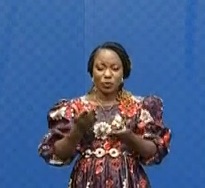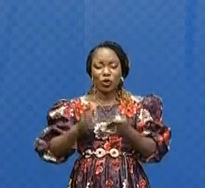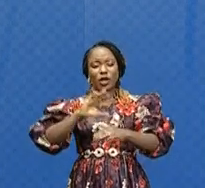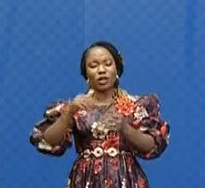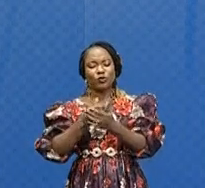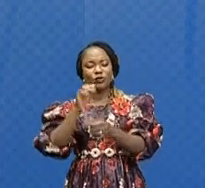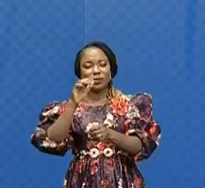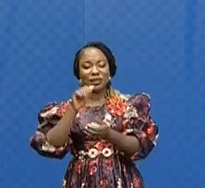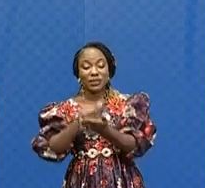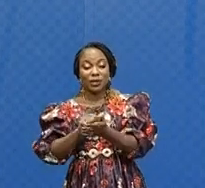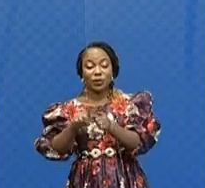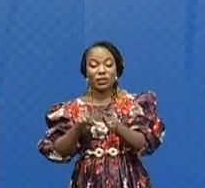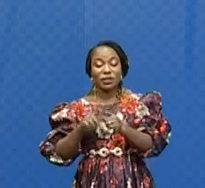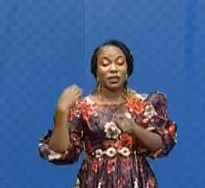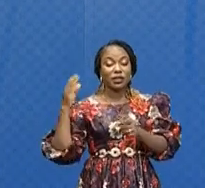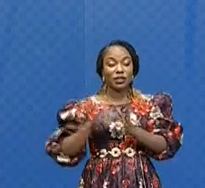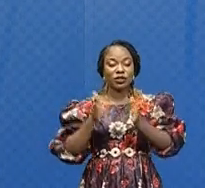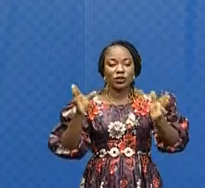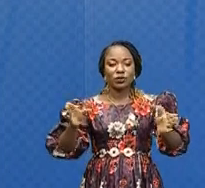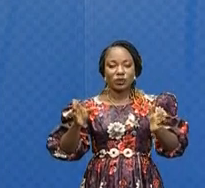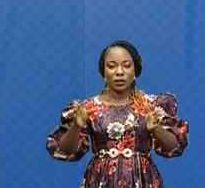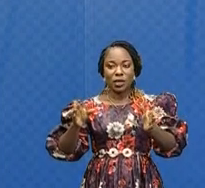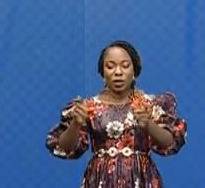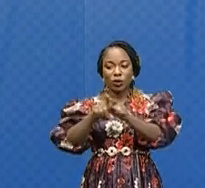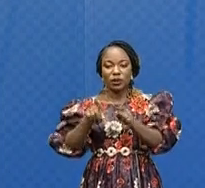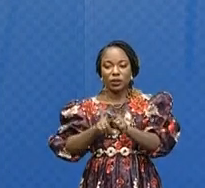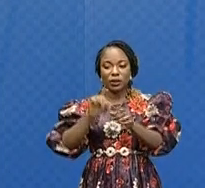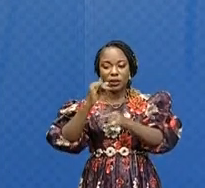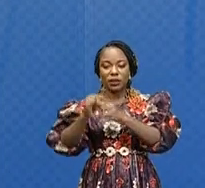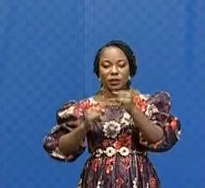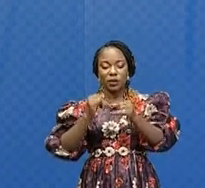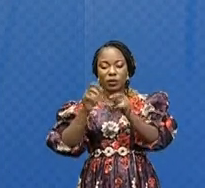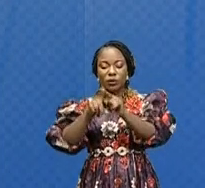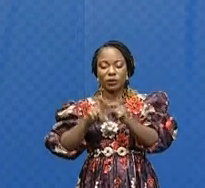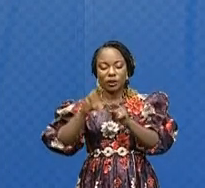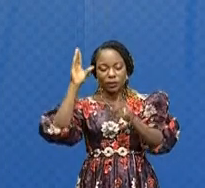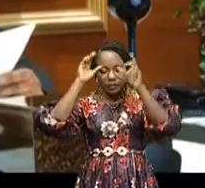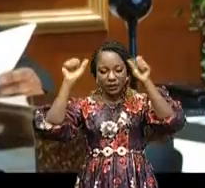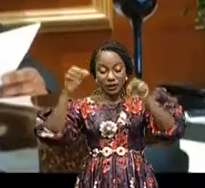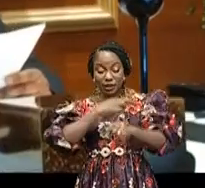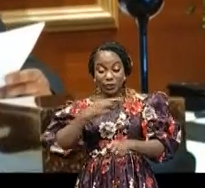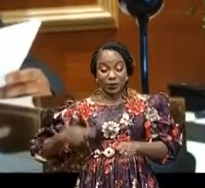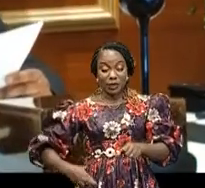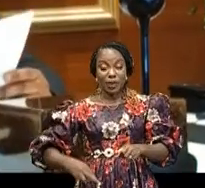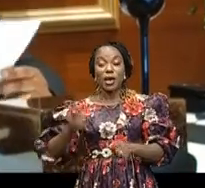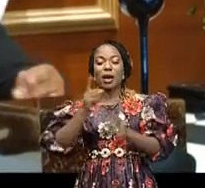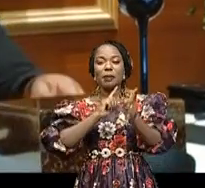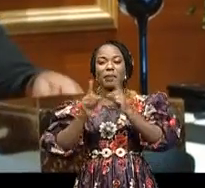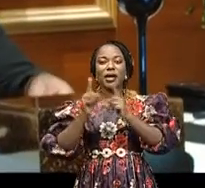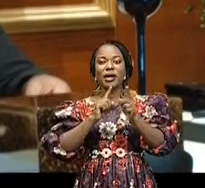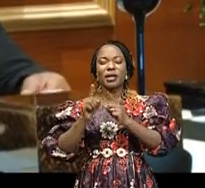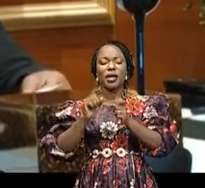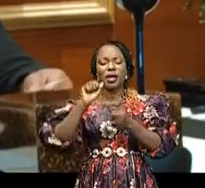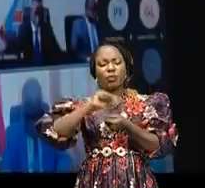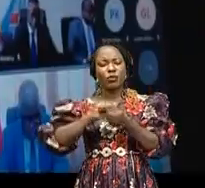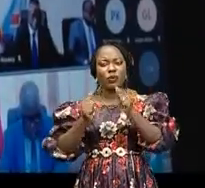des résolutions des États généraux de l'enseignement supérieur et universitaire, le président de la République a évoqué quelques